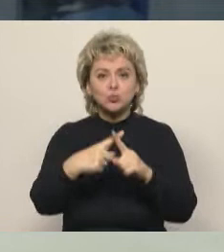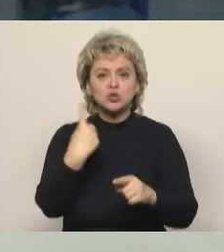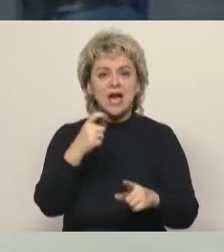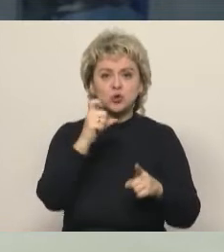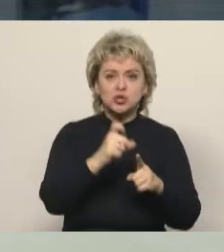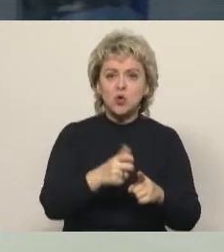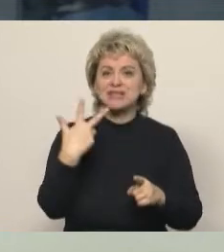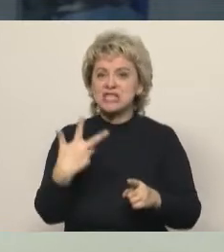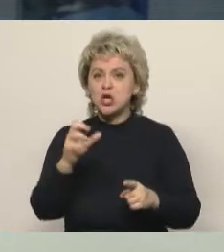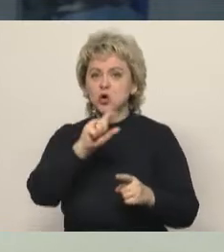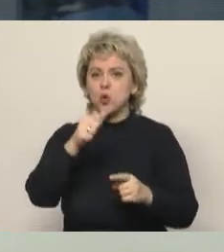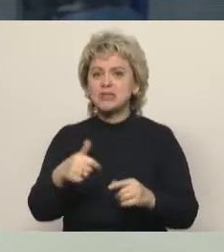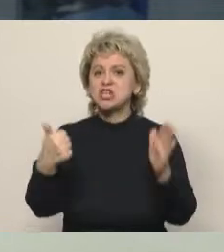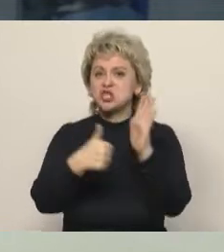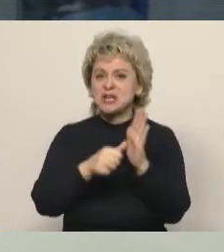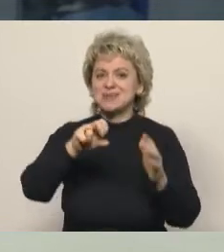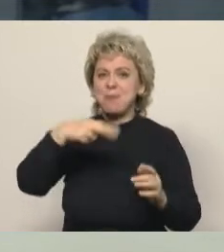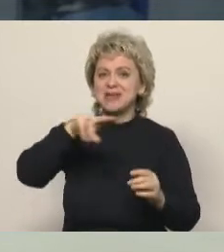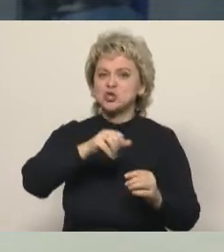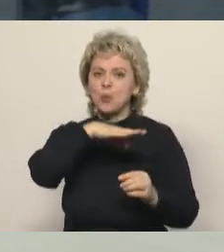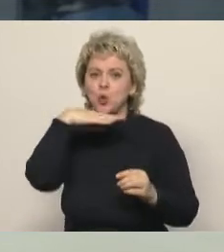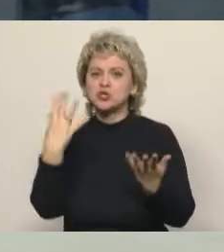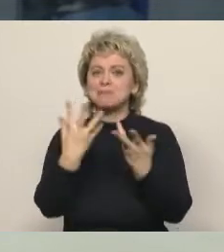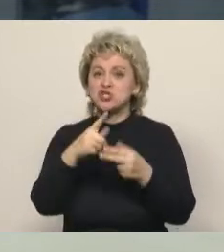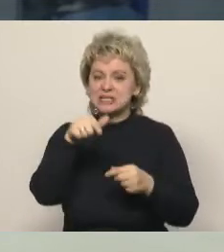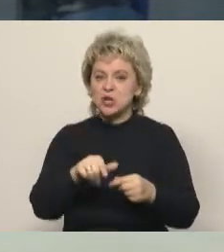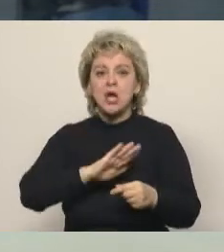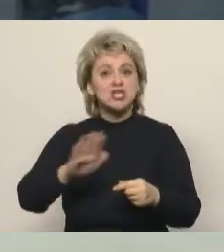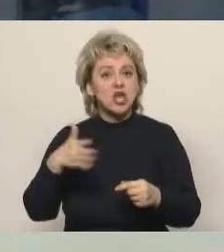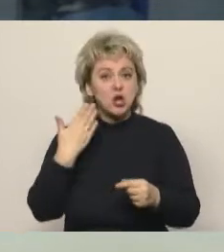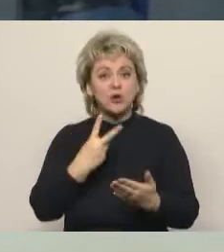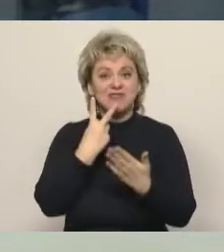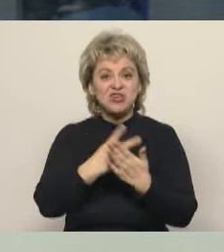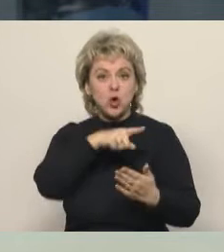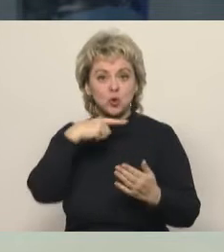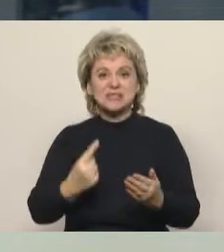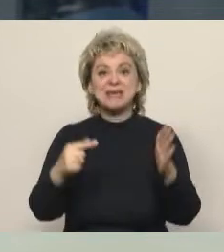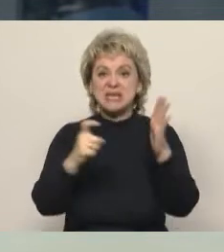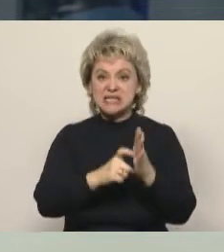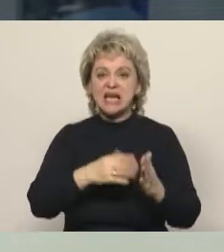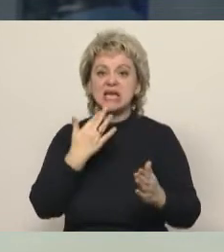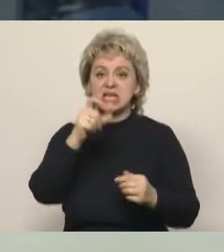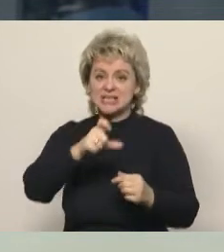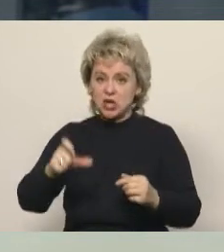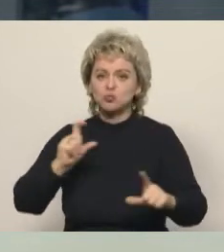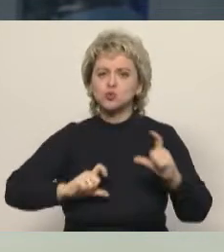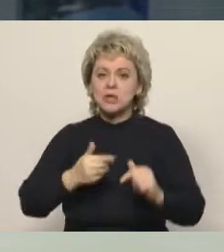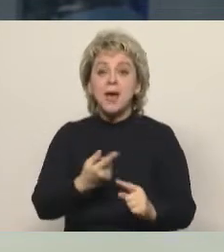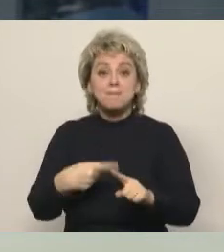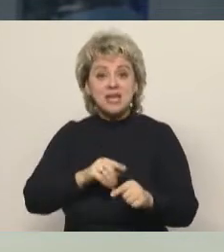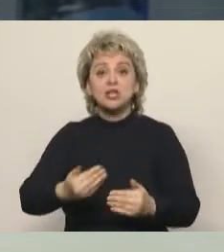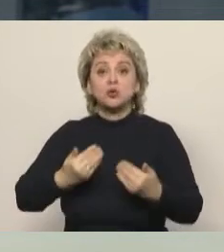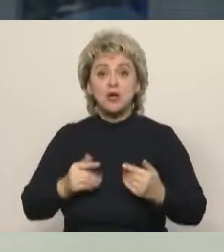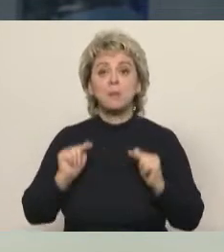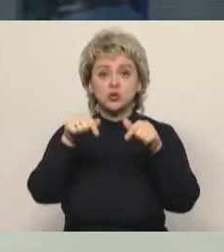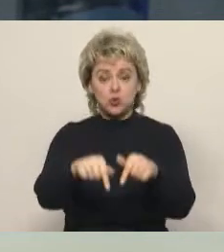слово на три рода, шесть падежей, да во множественном числе, совсем нелегким видится русский язык иностранным студентам, которые перед поступлением в